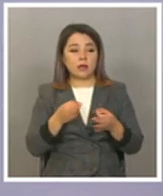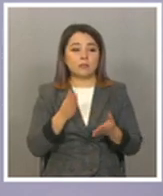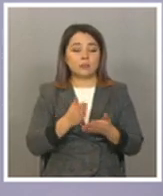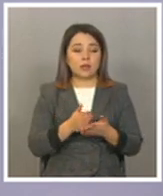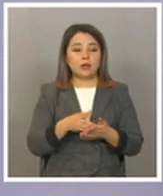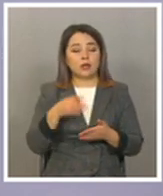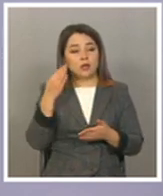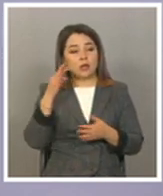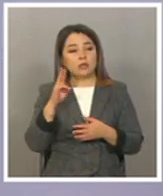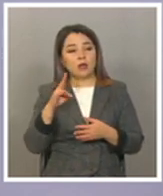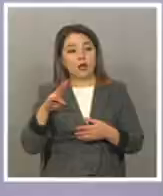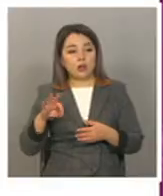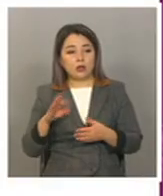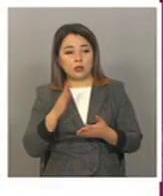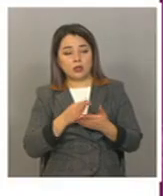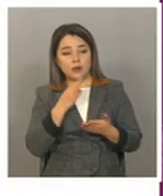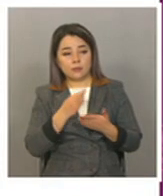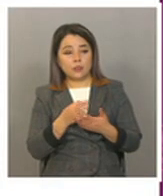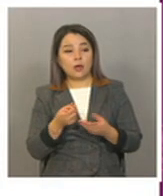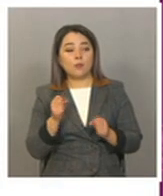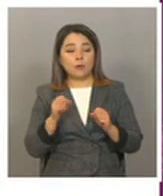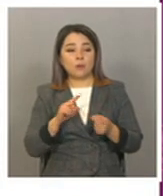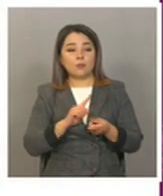вы перевести диалоги?